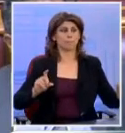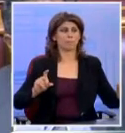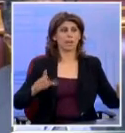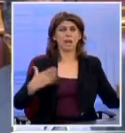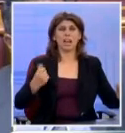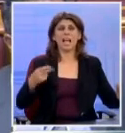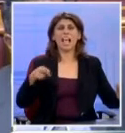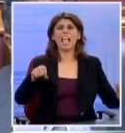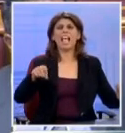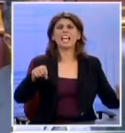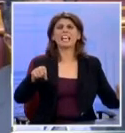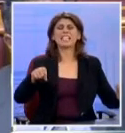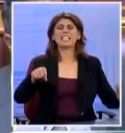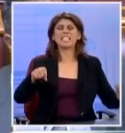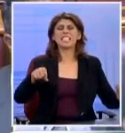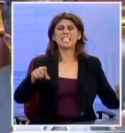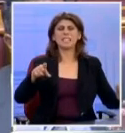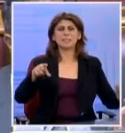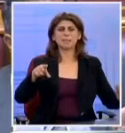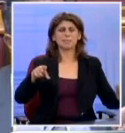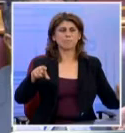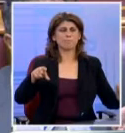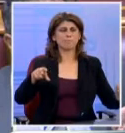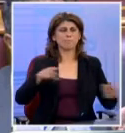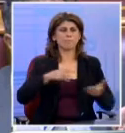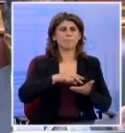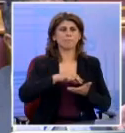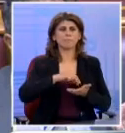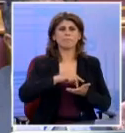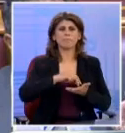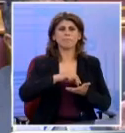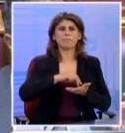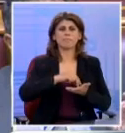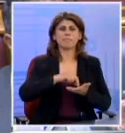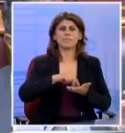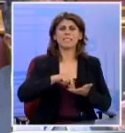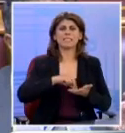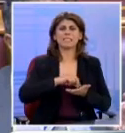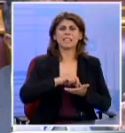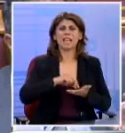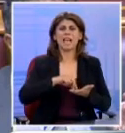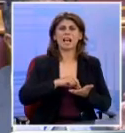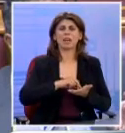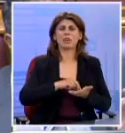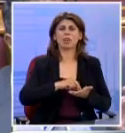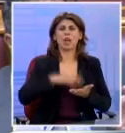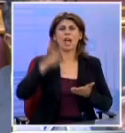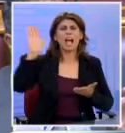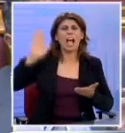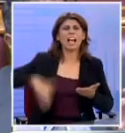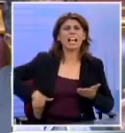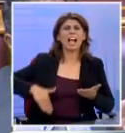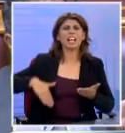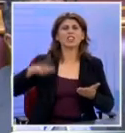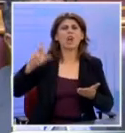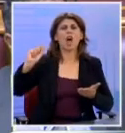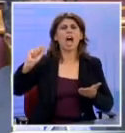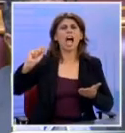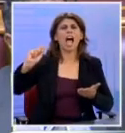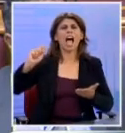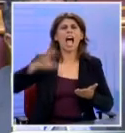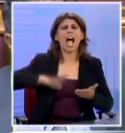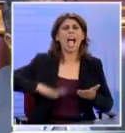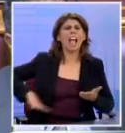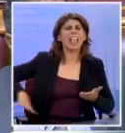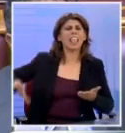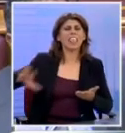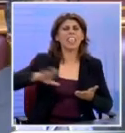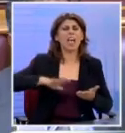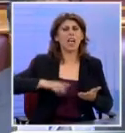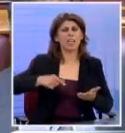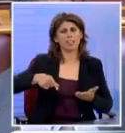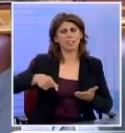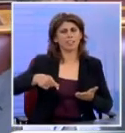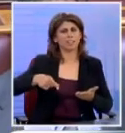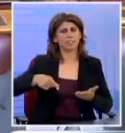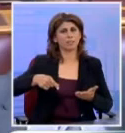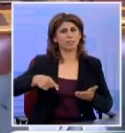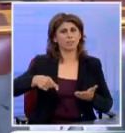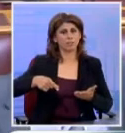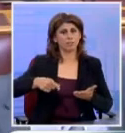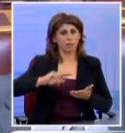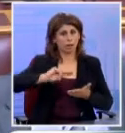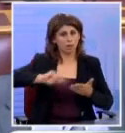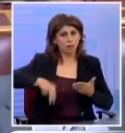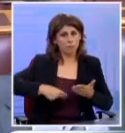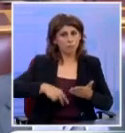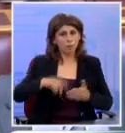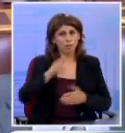Αχαγιάς. Ολοσέλιδο το κυριακάτικο έθνος του κυρίου Μπόμπολα με νυπόγραφο